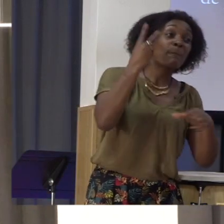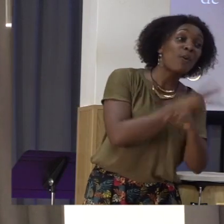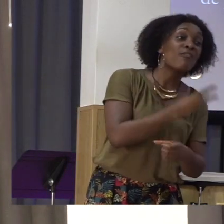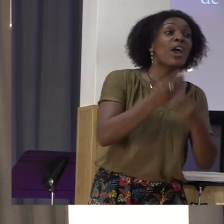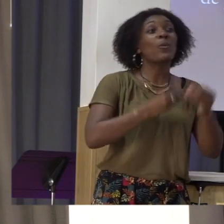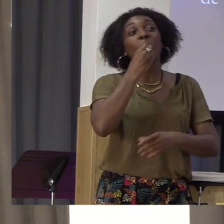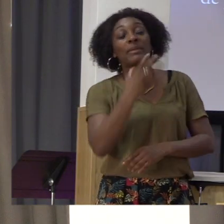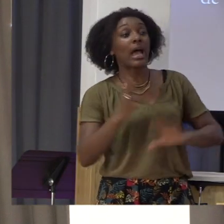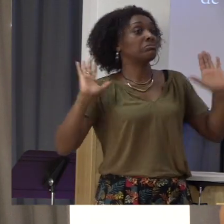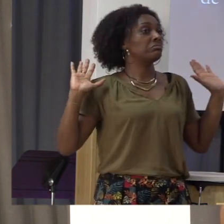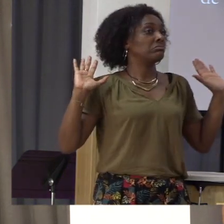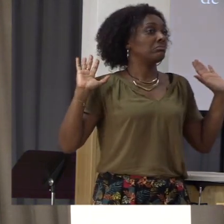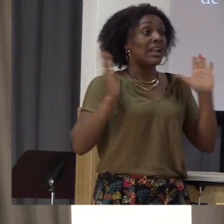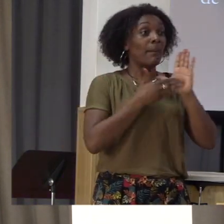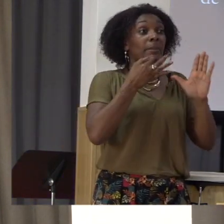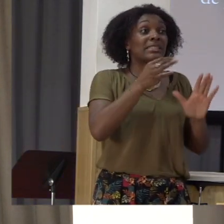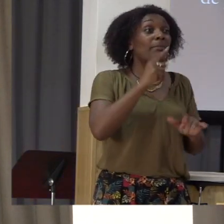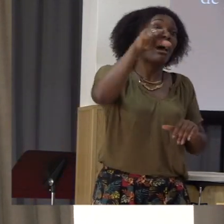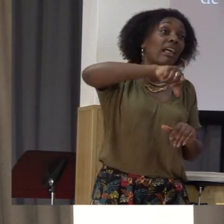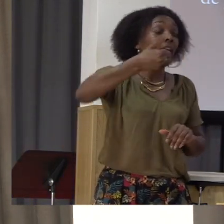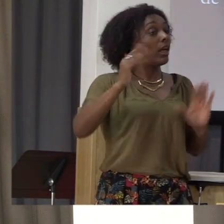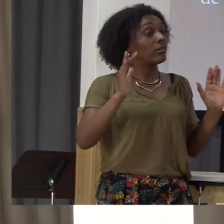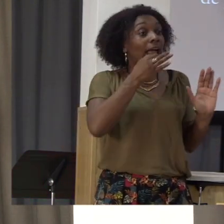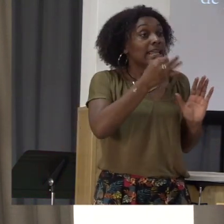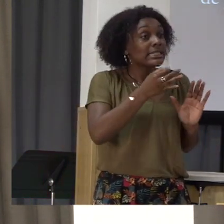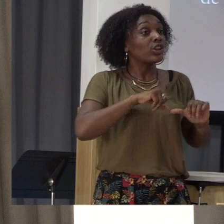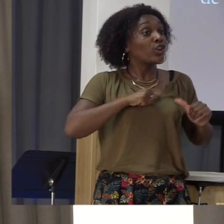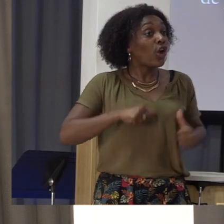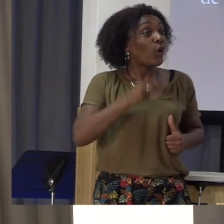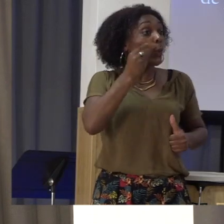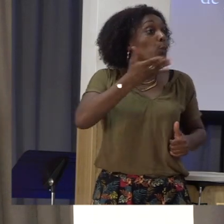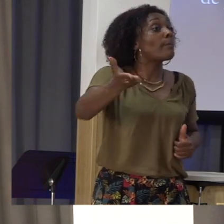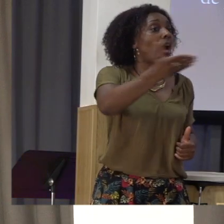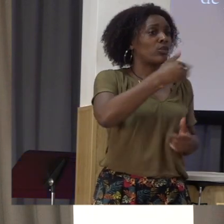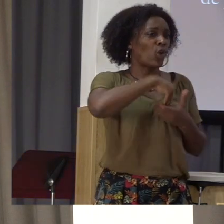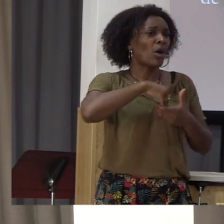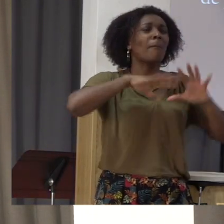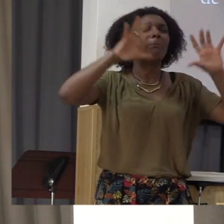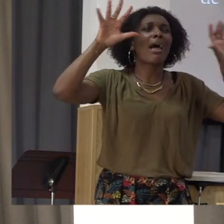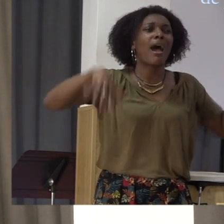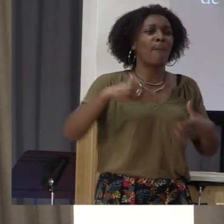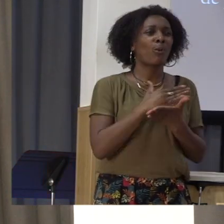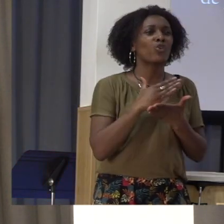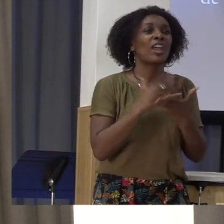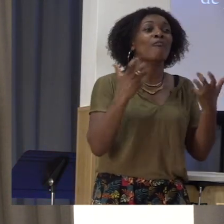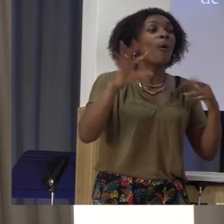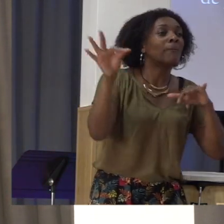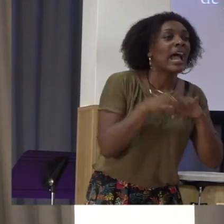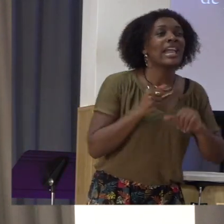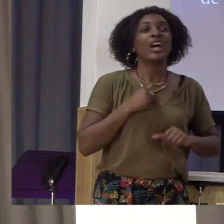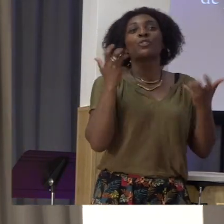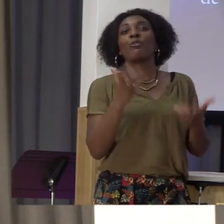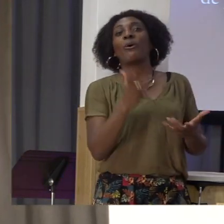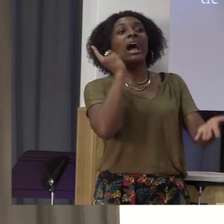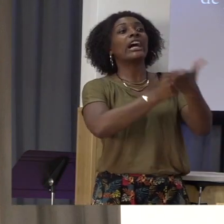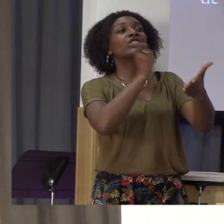bien? Non, la Bible ne se prononce pas. Il y a dans le cœur de l'homme beaucoup de projets. Projets de mariage, projets